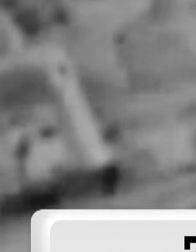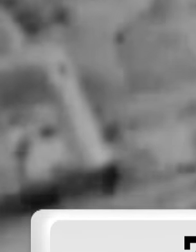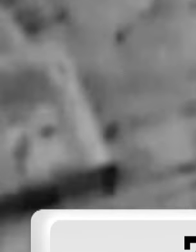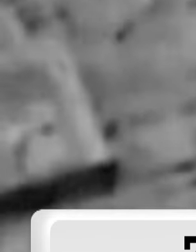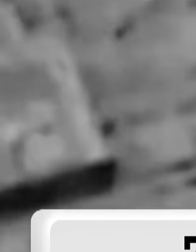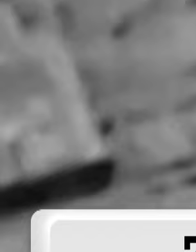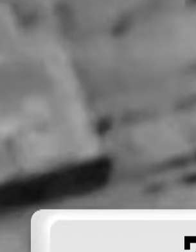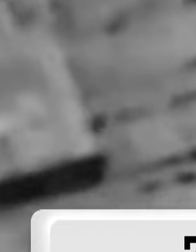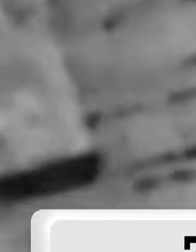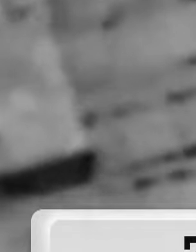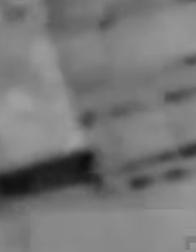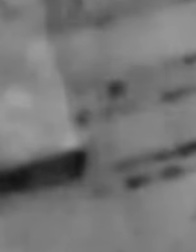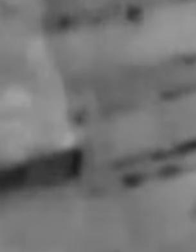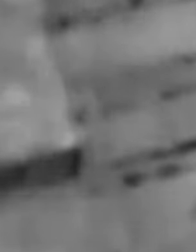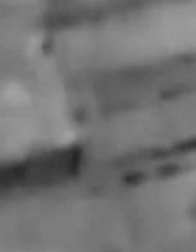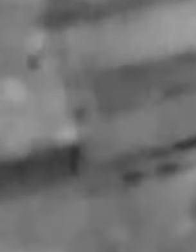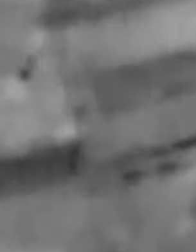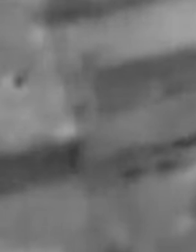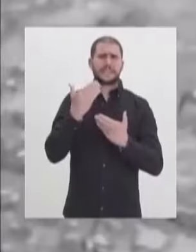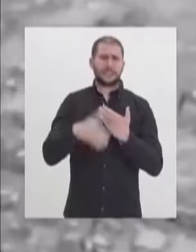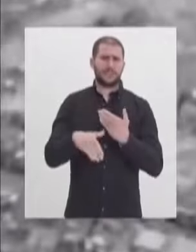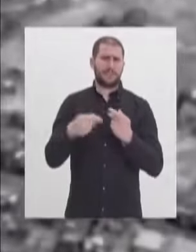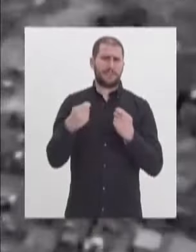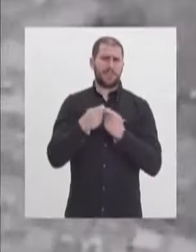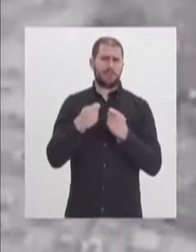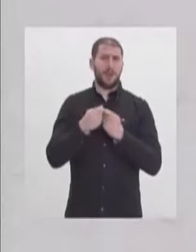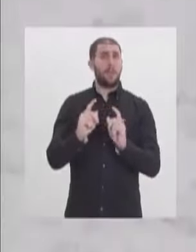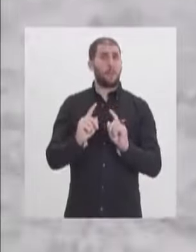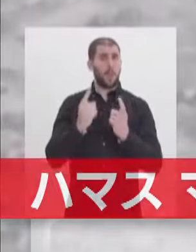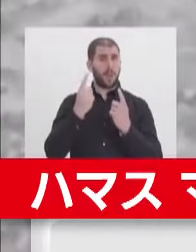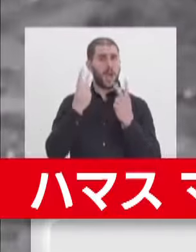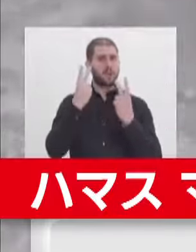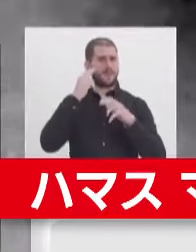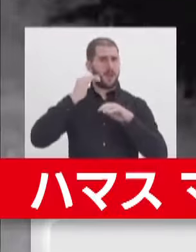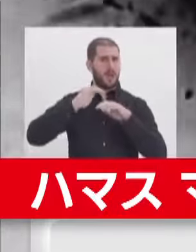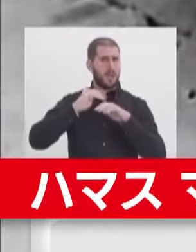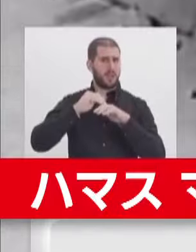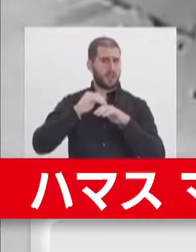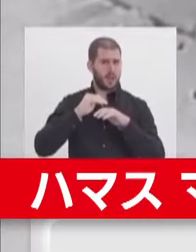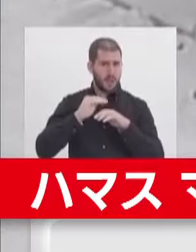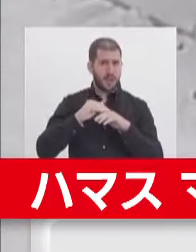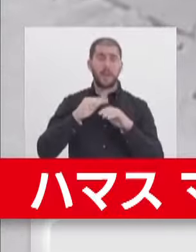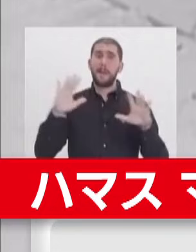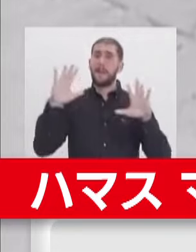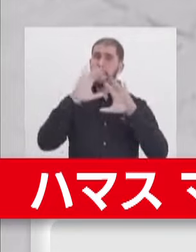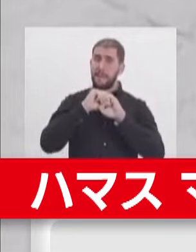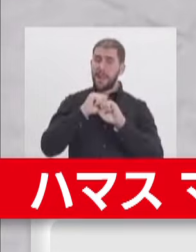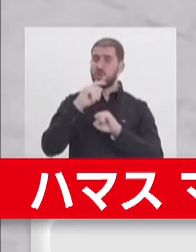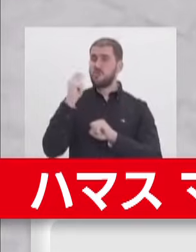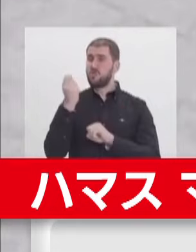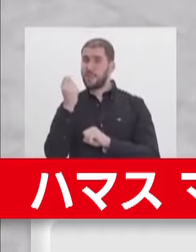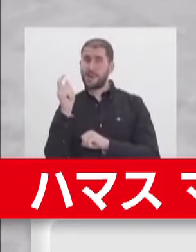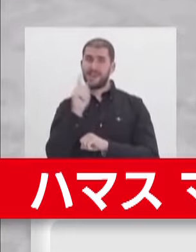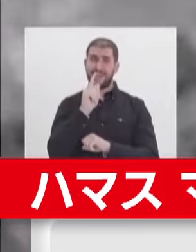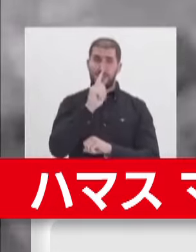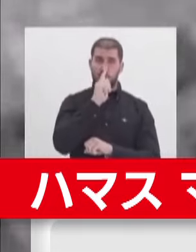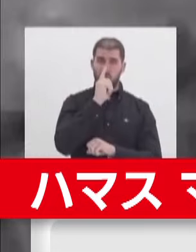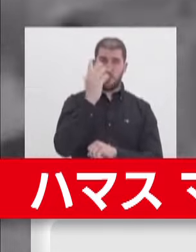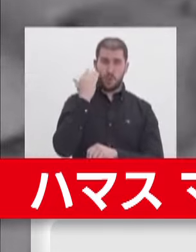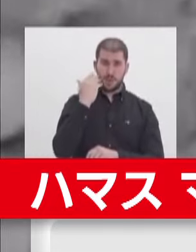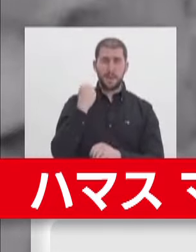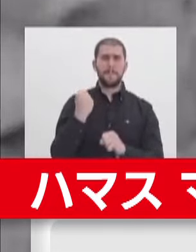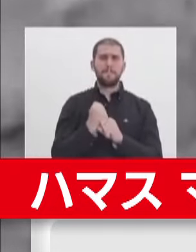性があると報じましたロイター通信によりますと殺害が確認されれば開始